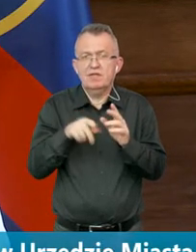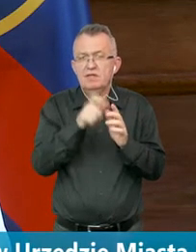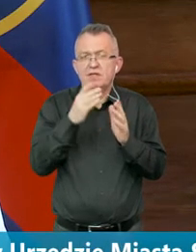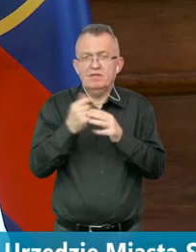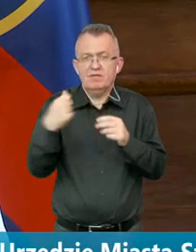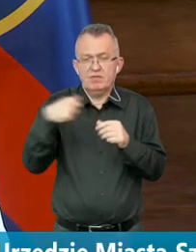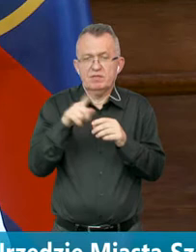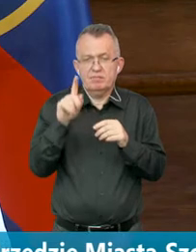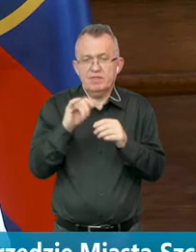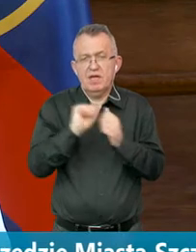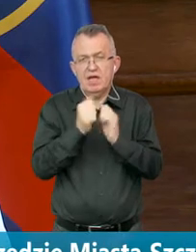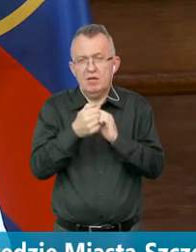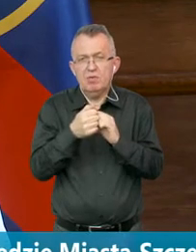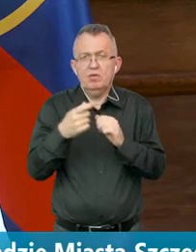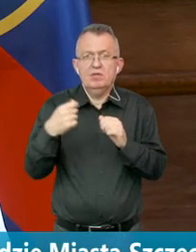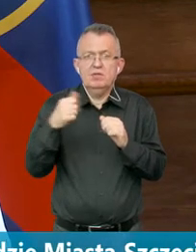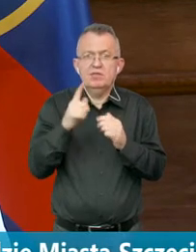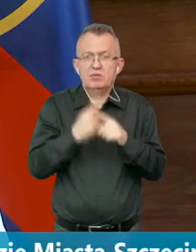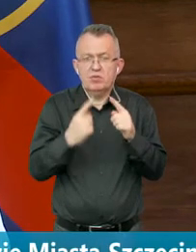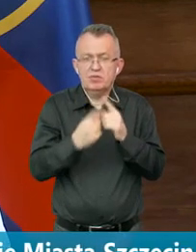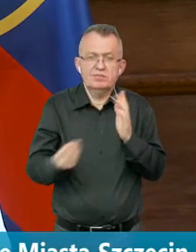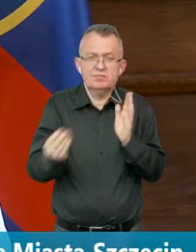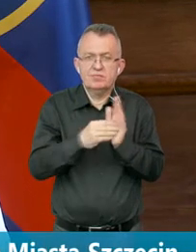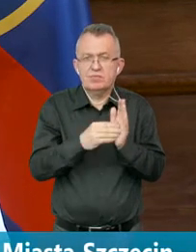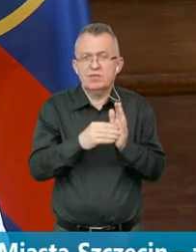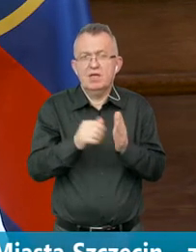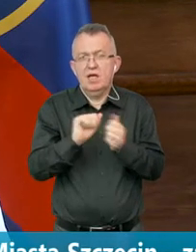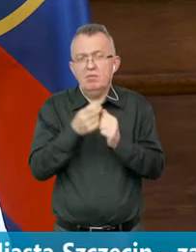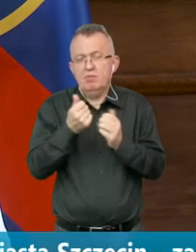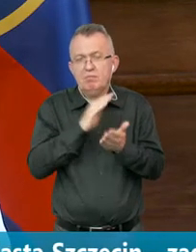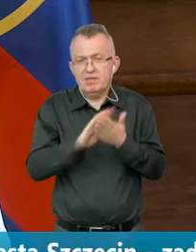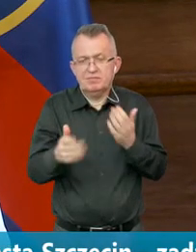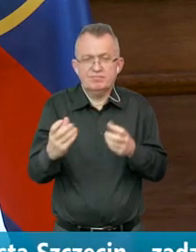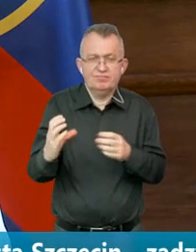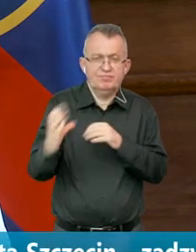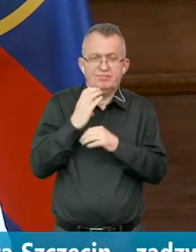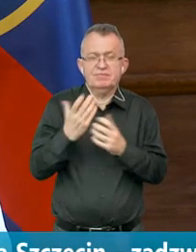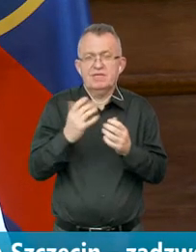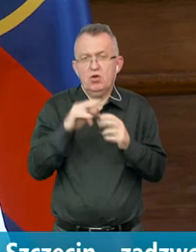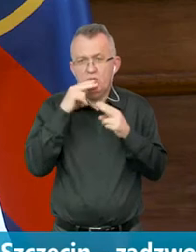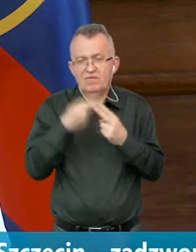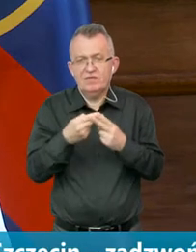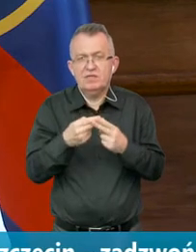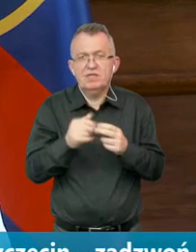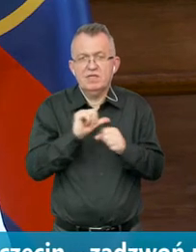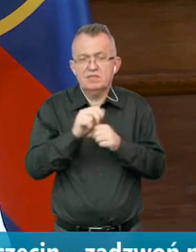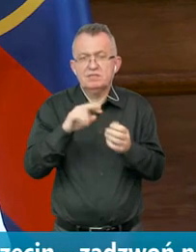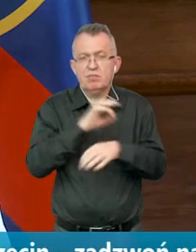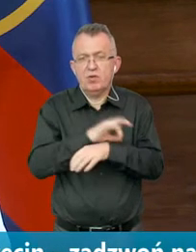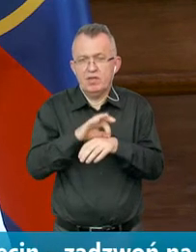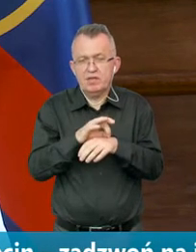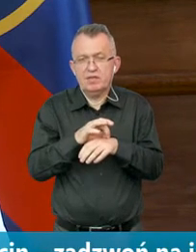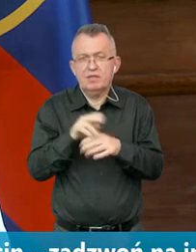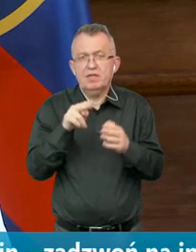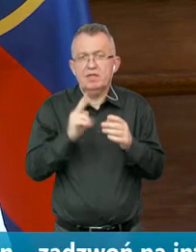finansowania z zewnątrz oraz w przypadku uzyskania częściowego finansowania lub braku? Odpowiem tak. No, jest projekt